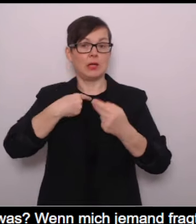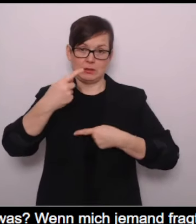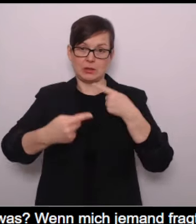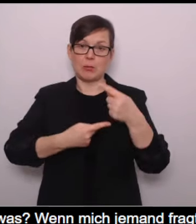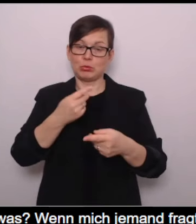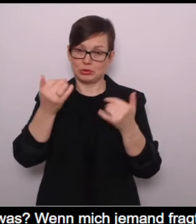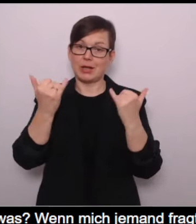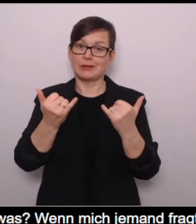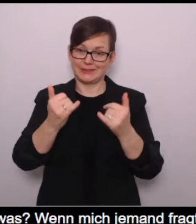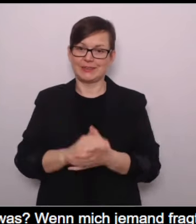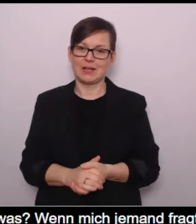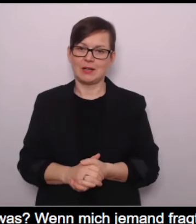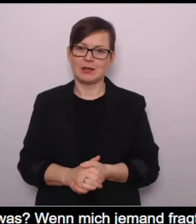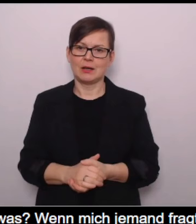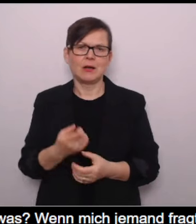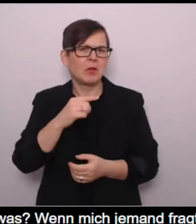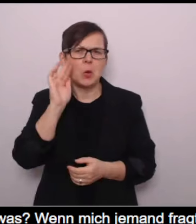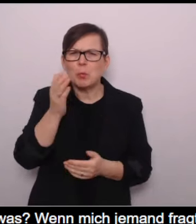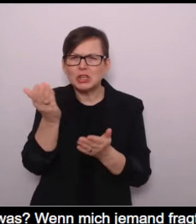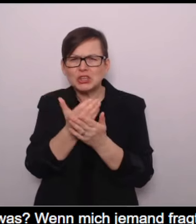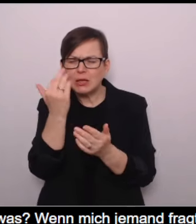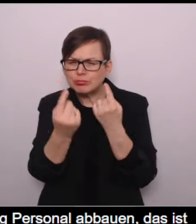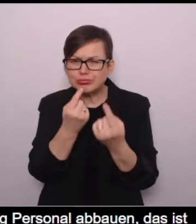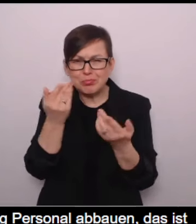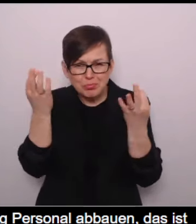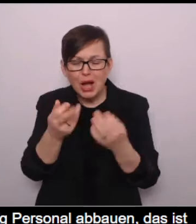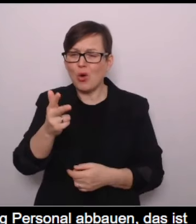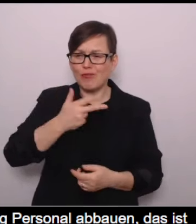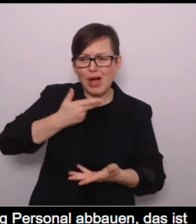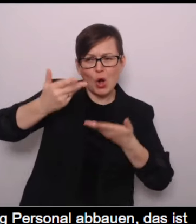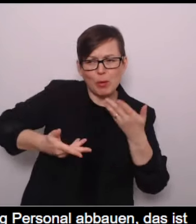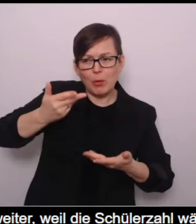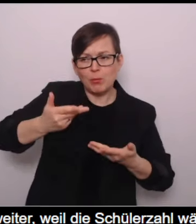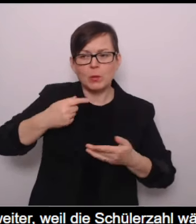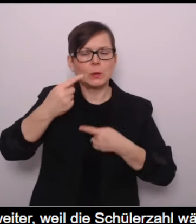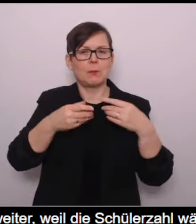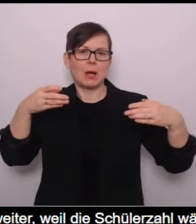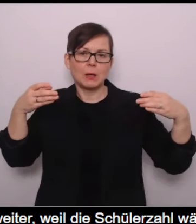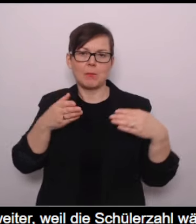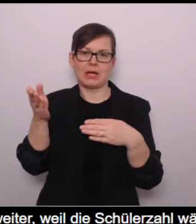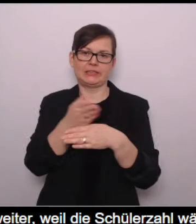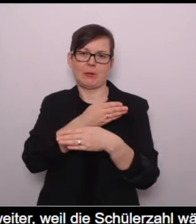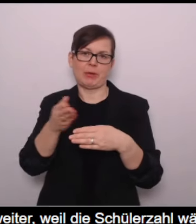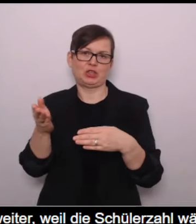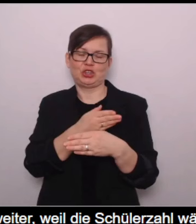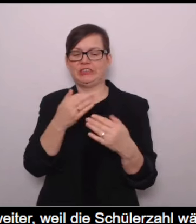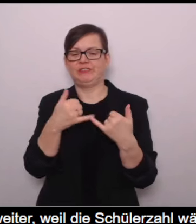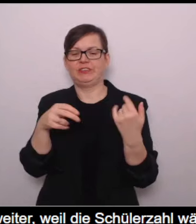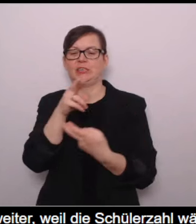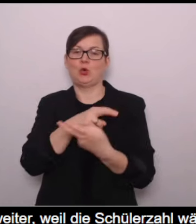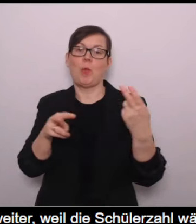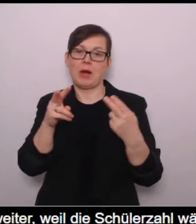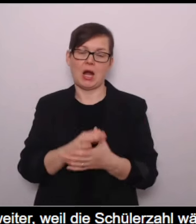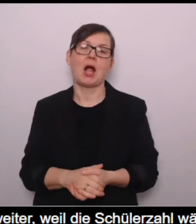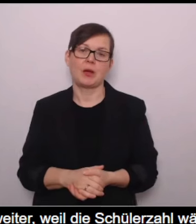Und das war auch ein sehr, ich sage immer, unter uns Bewusstseinsbildner-Prozess. Und wir haben dann zum Teil noch ein paar Stellen geredet, ob das dann notwendig ist.